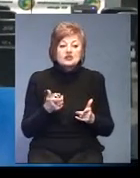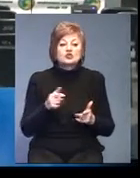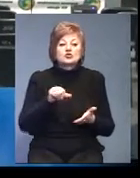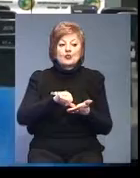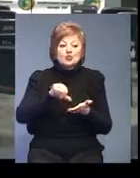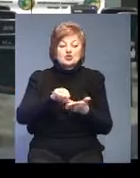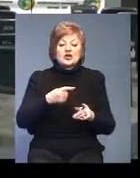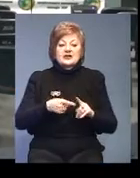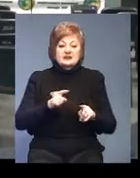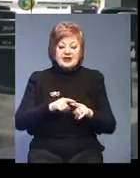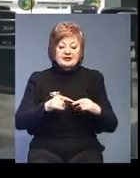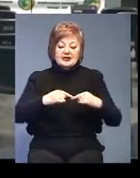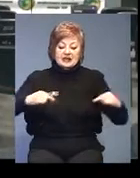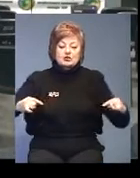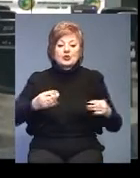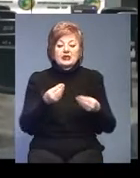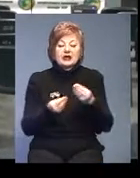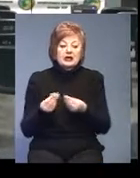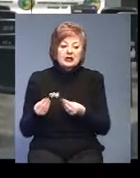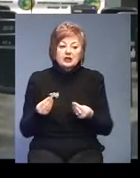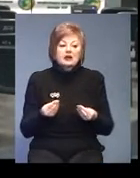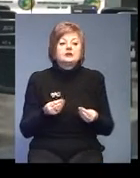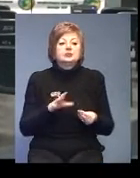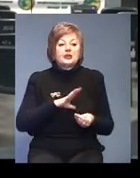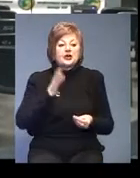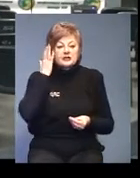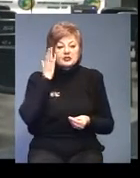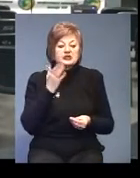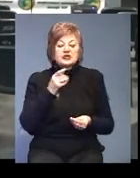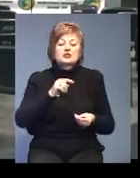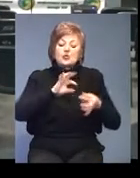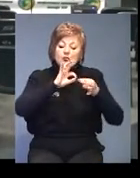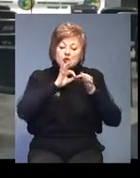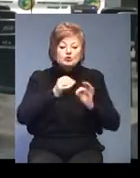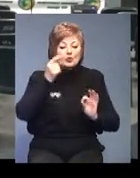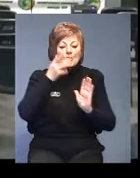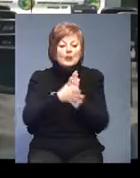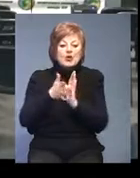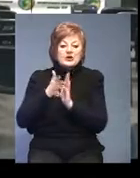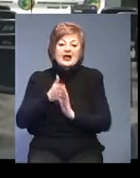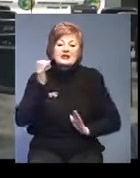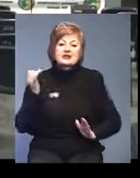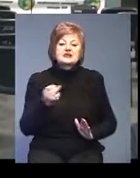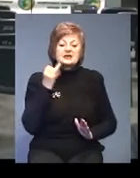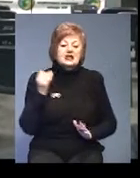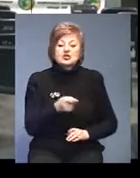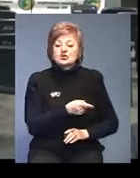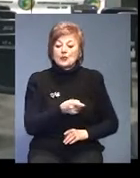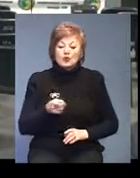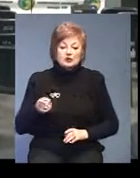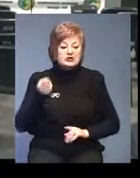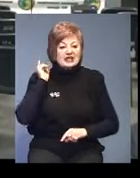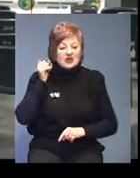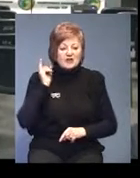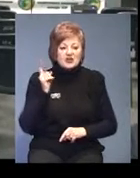учасники цієї настольної гри в інтерактивній формі були здатні набагато глибше зрозуміти історичні процеси історичної давнини,